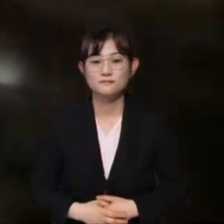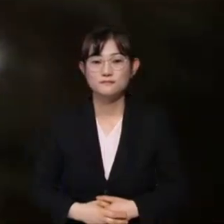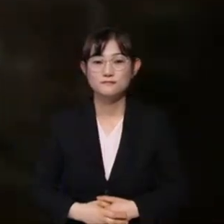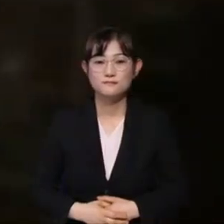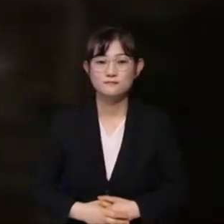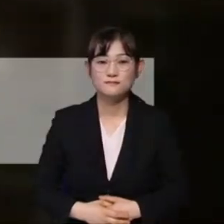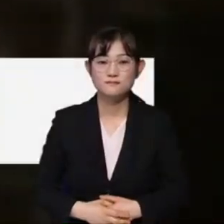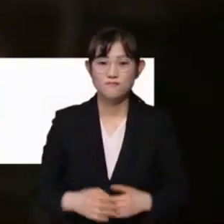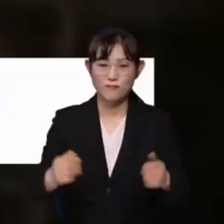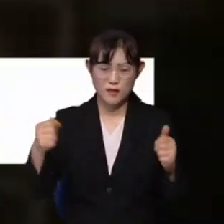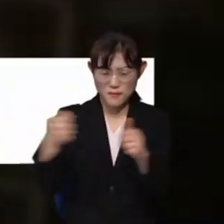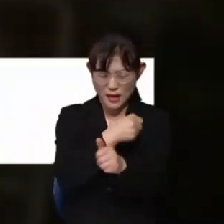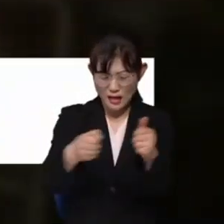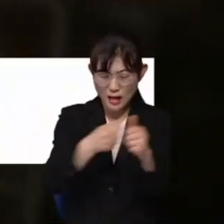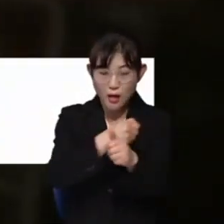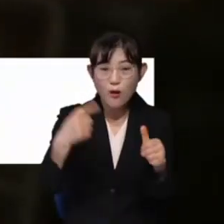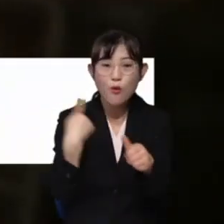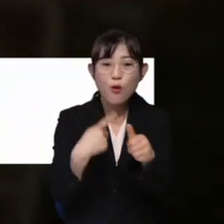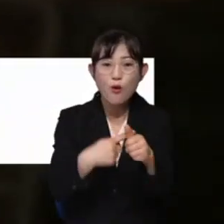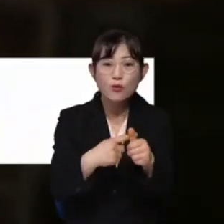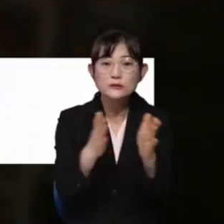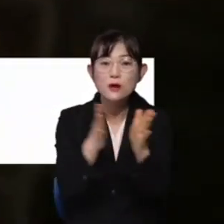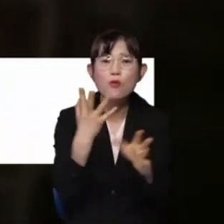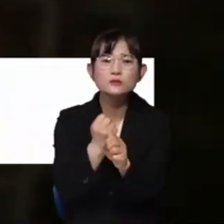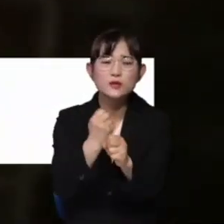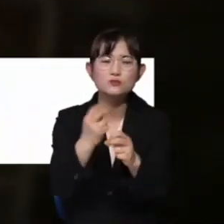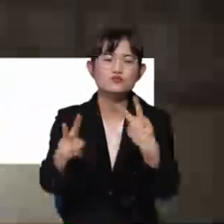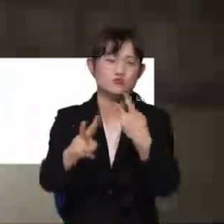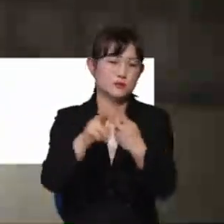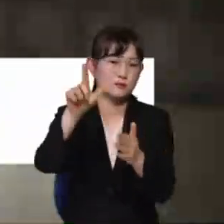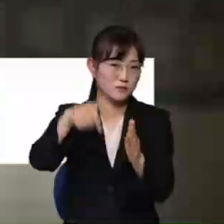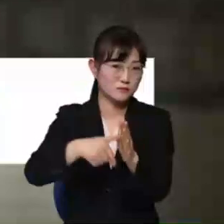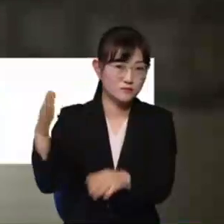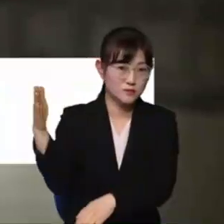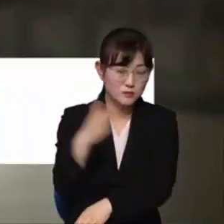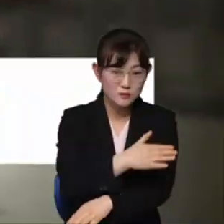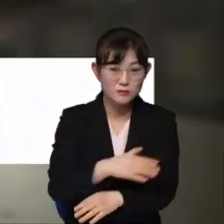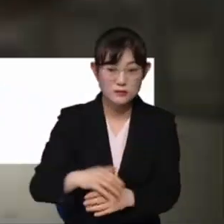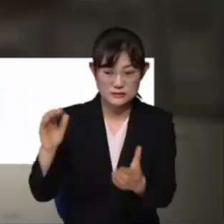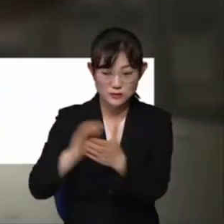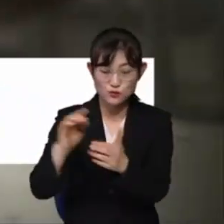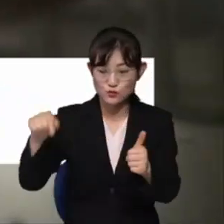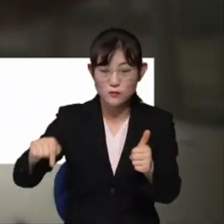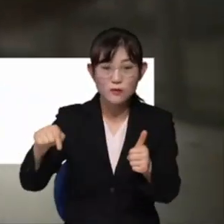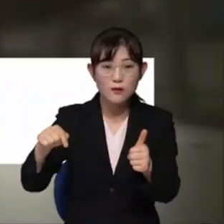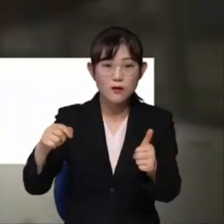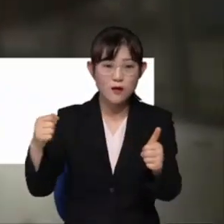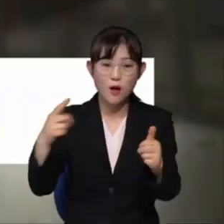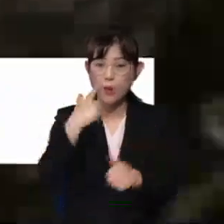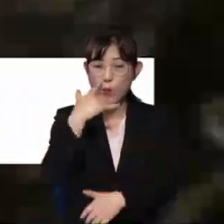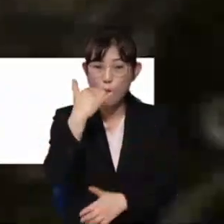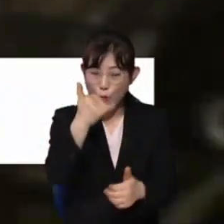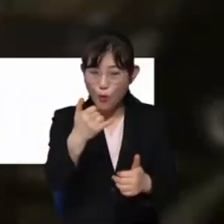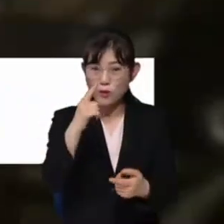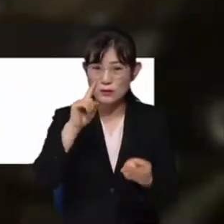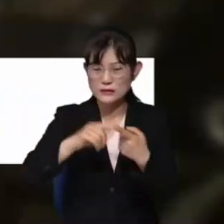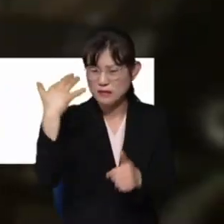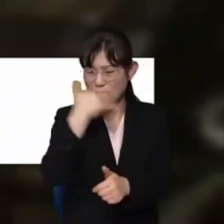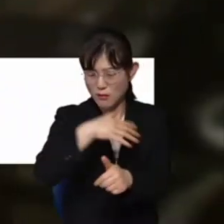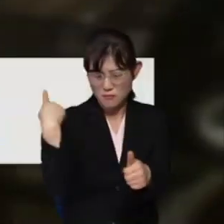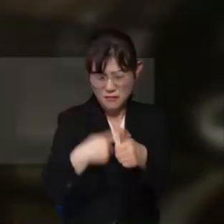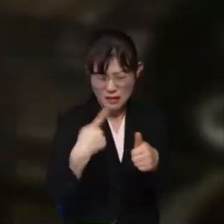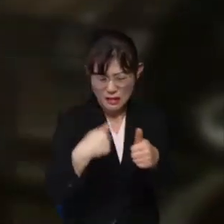악몽은 A군이 중학교 2학년이던 지난해 처음 시작됐습니다. 같은 반 학생이 반 아이들 앞에서 부모를 성적으로